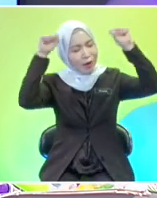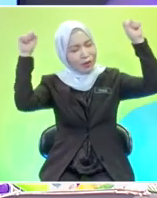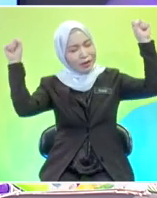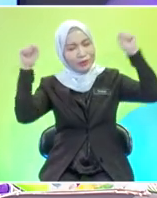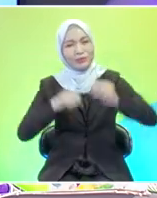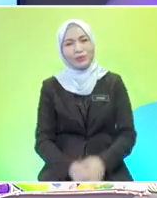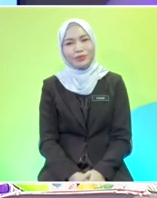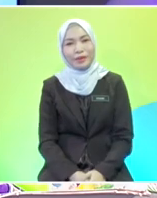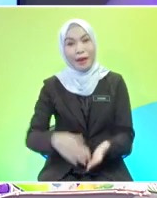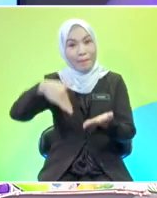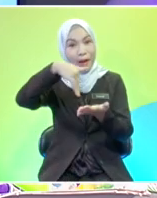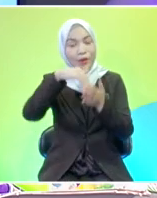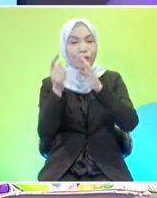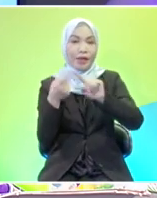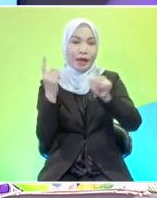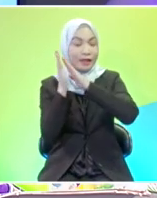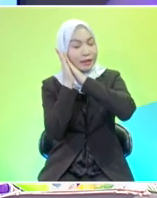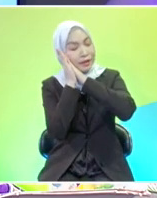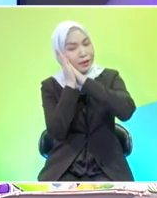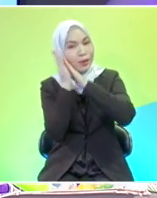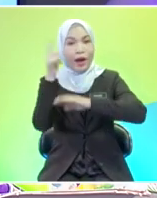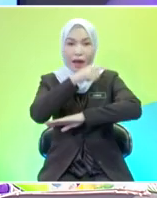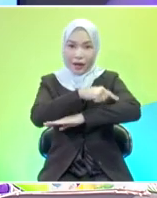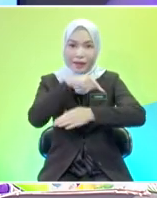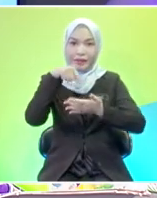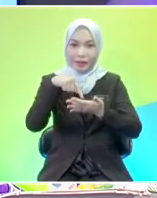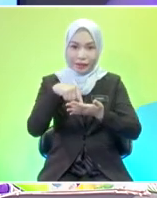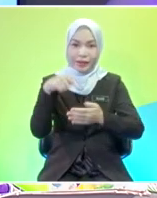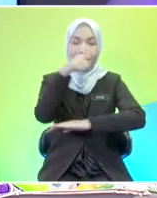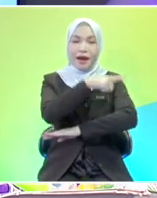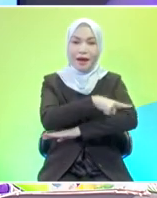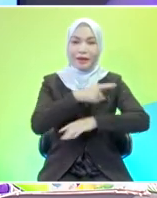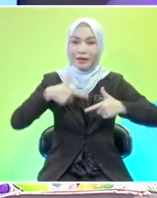hari ini hari lahir Zara